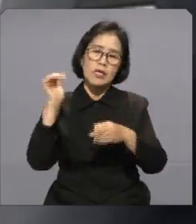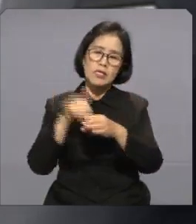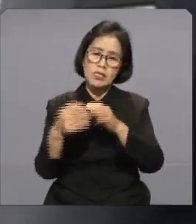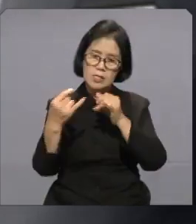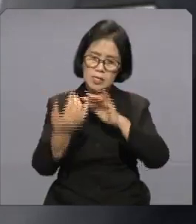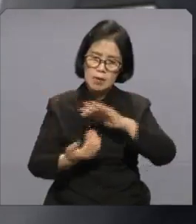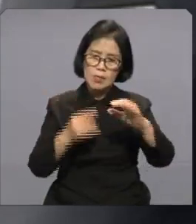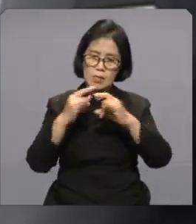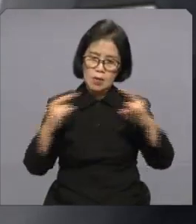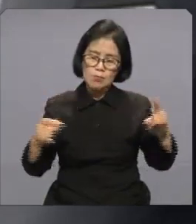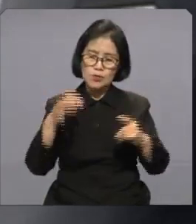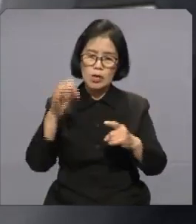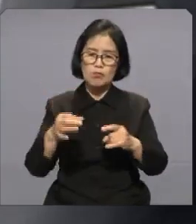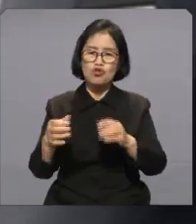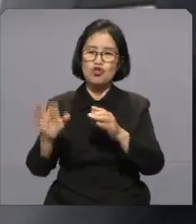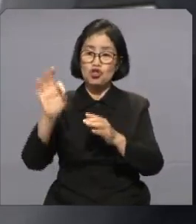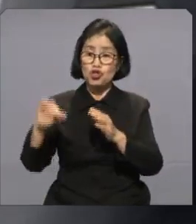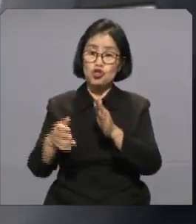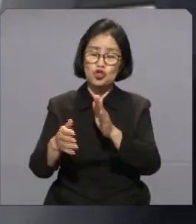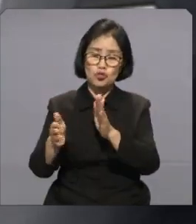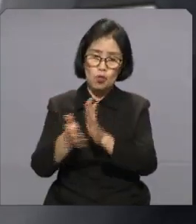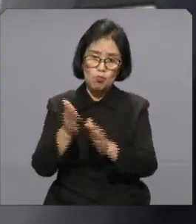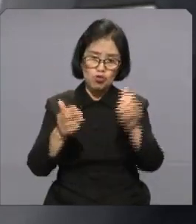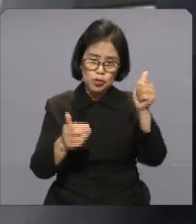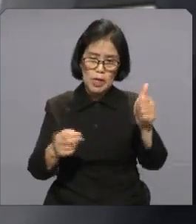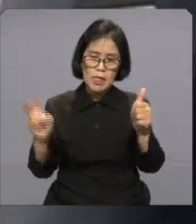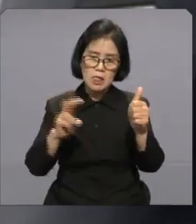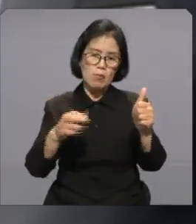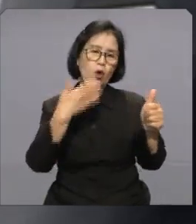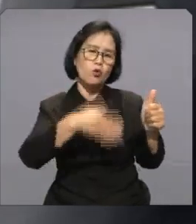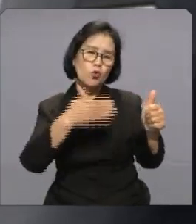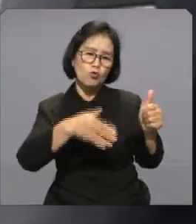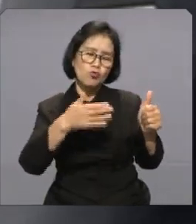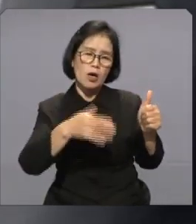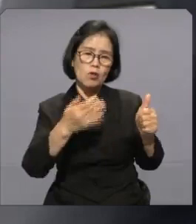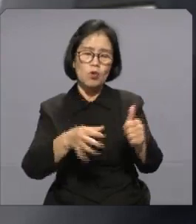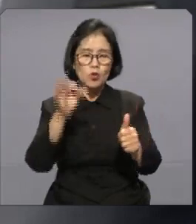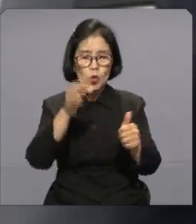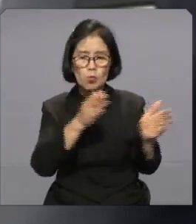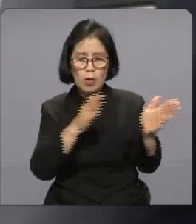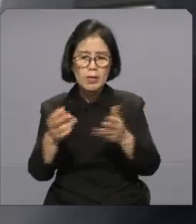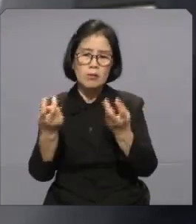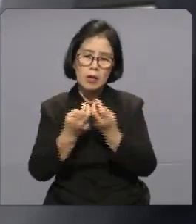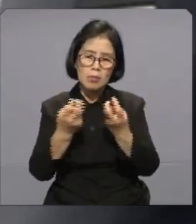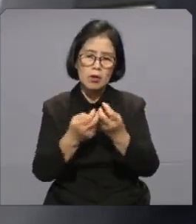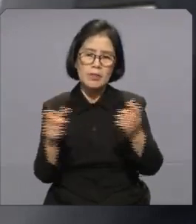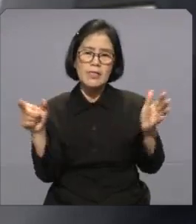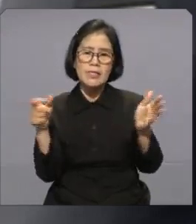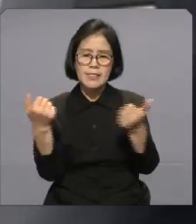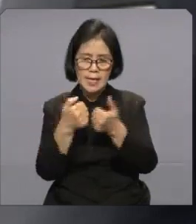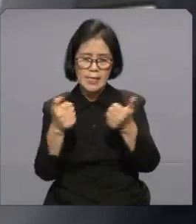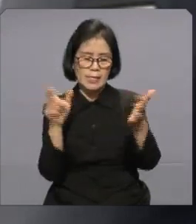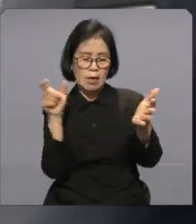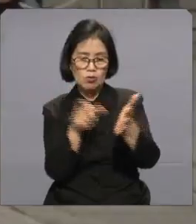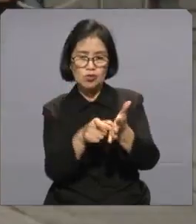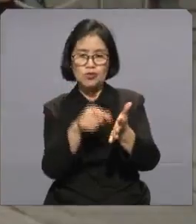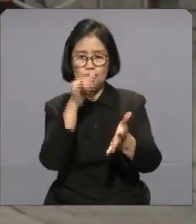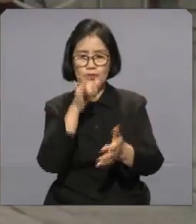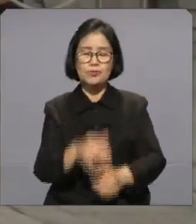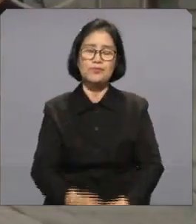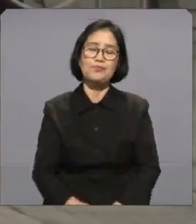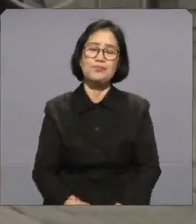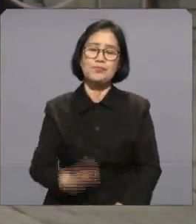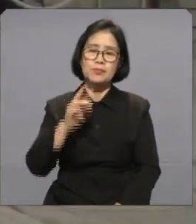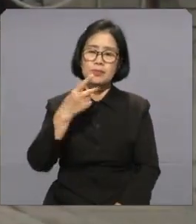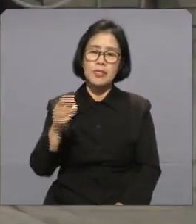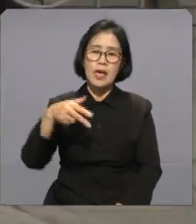캠프 자금으로 유전 본부장에게 20억 원을 요구하고 자금 마련 방법을 상의했다고 적시된 것으로 알려졌습니다.